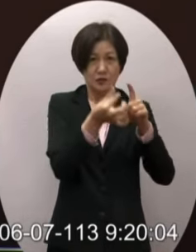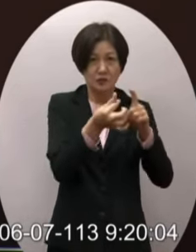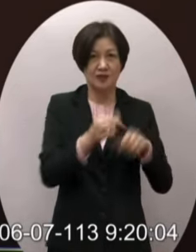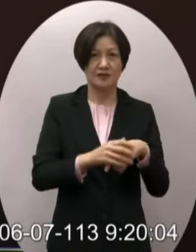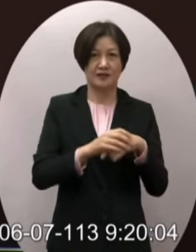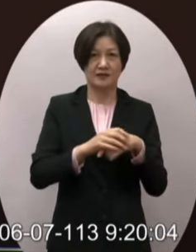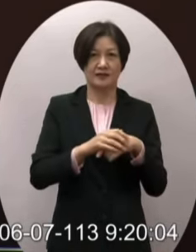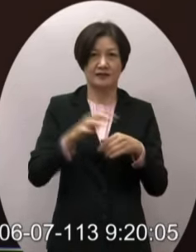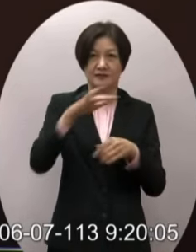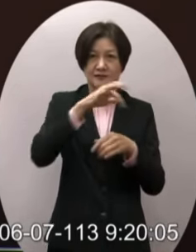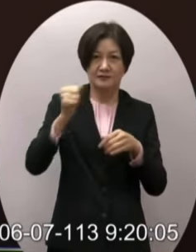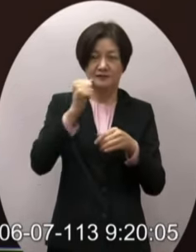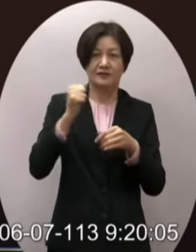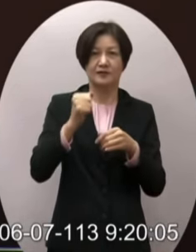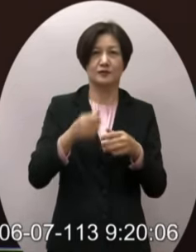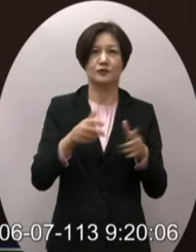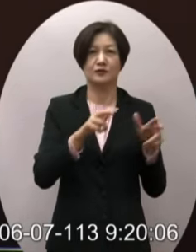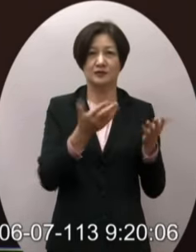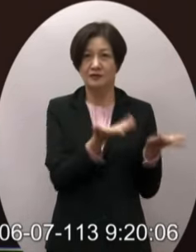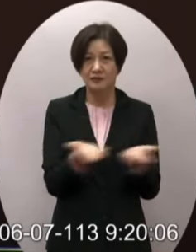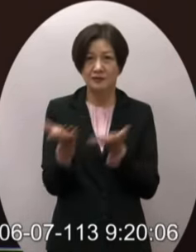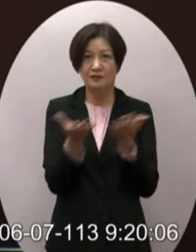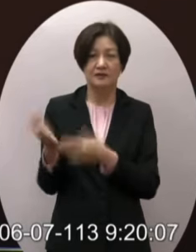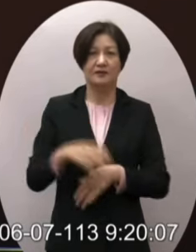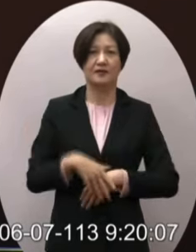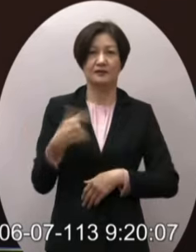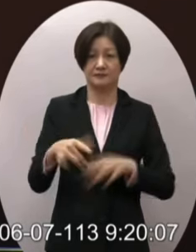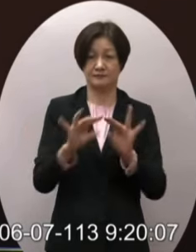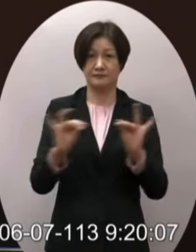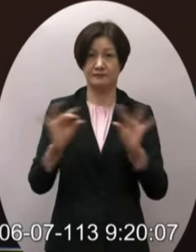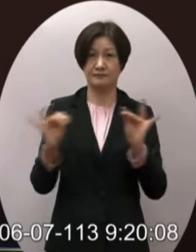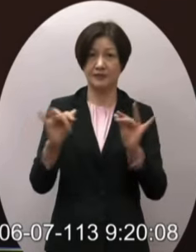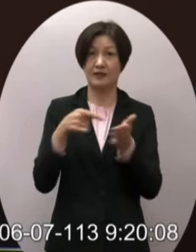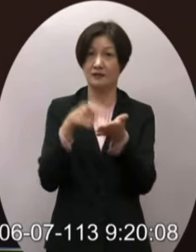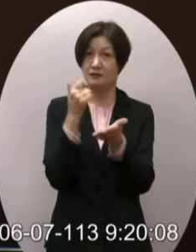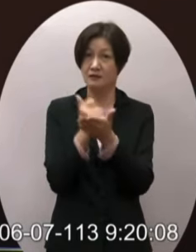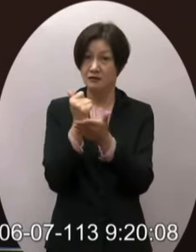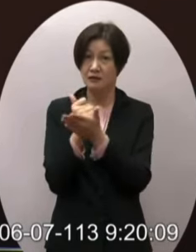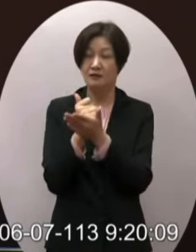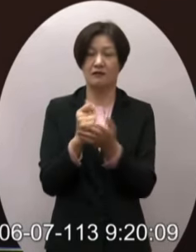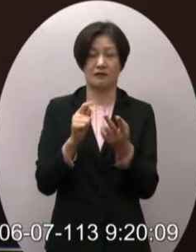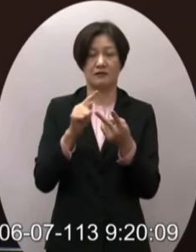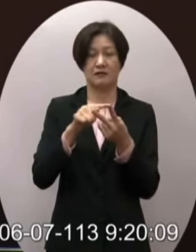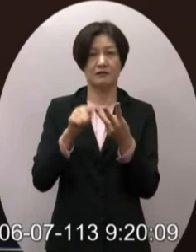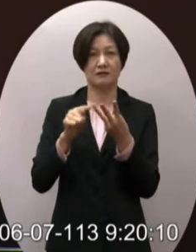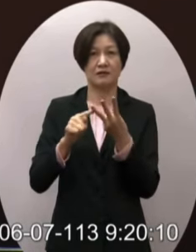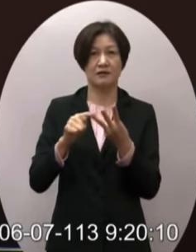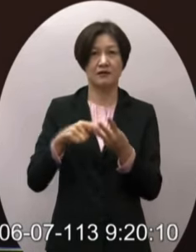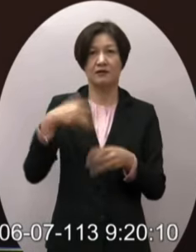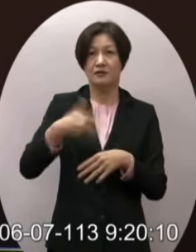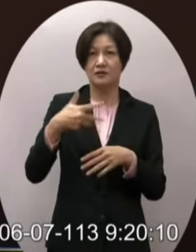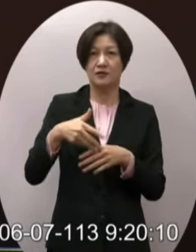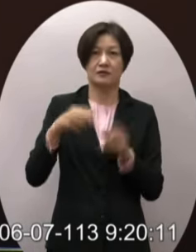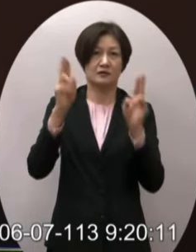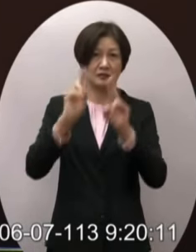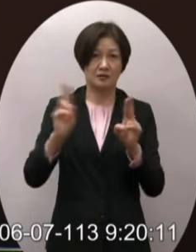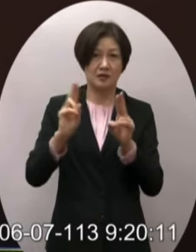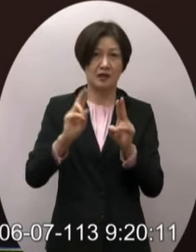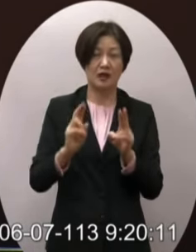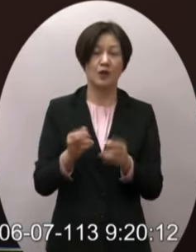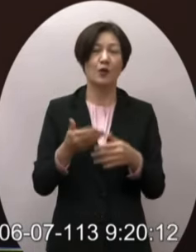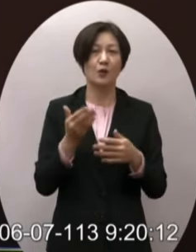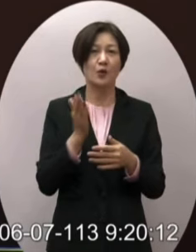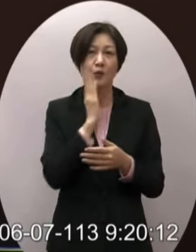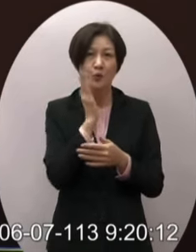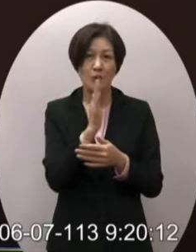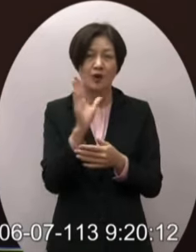整体总产值、远期用地取得的潜力，以及水电供应的稳定度呢，